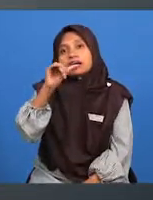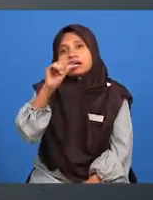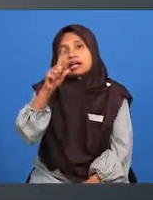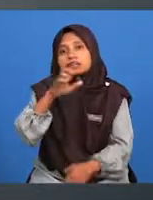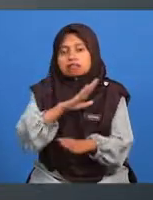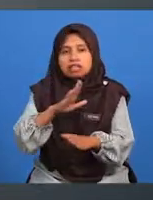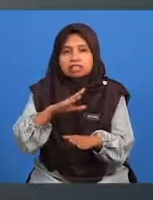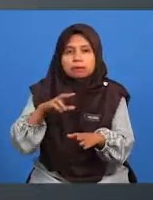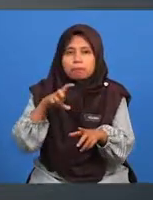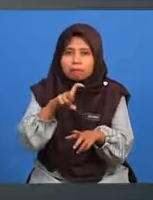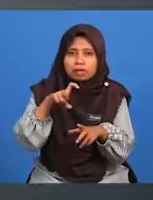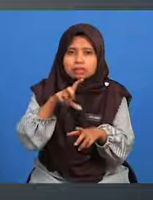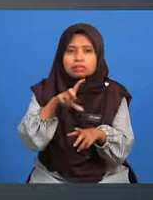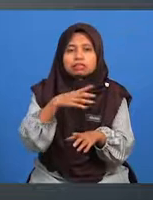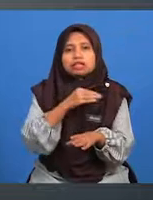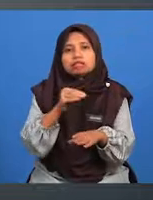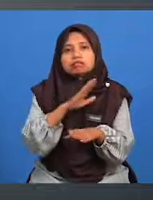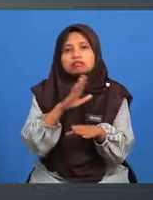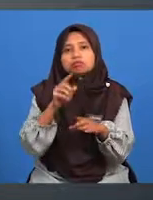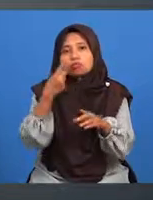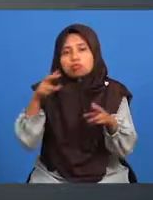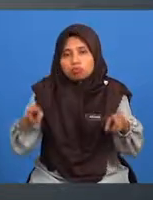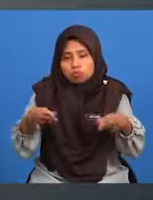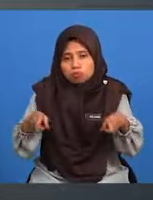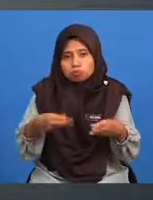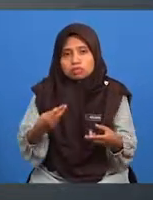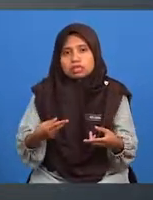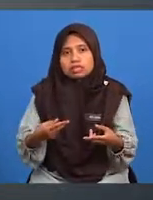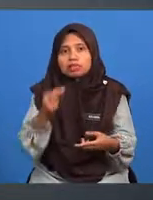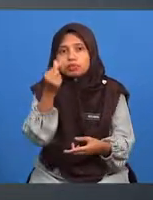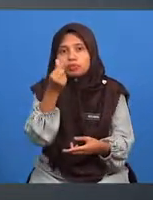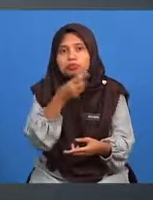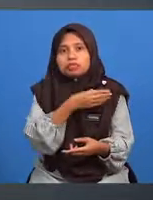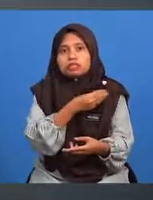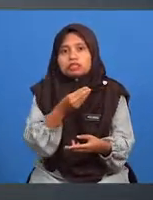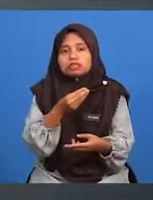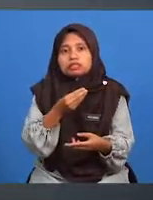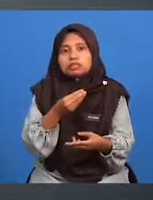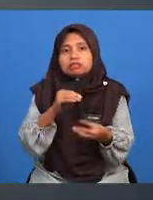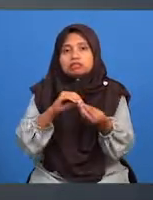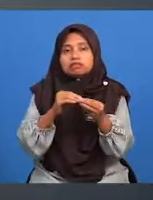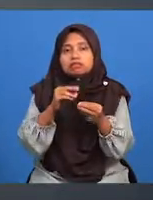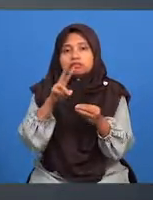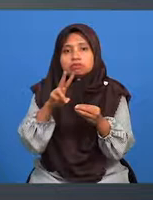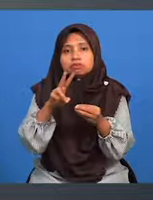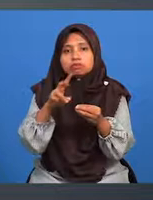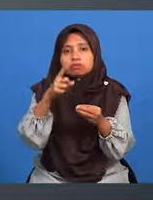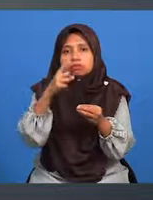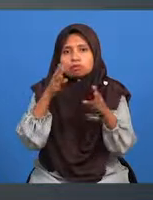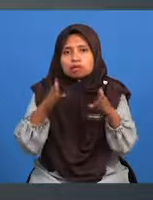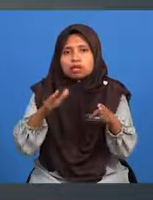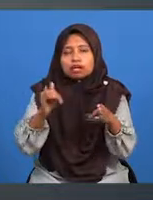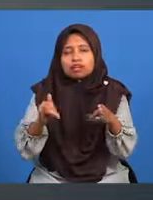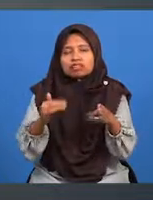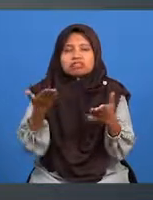hibah dan tidak ditegah daripada menguruskan harta atau mahjur alaihi seperti orang yang